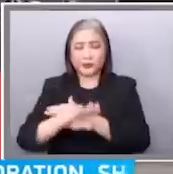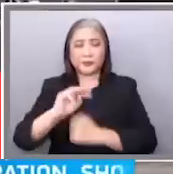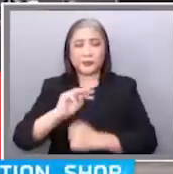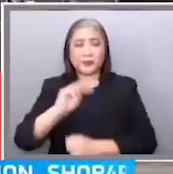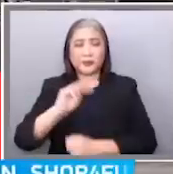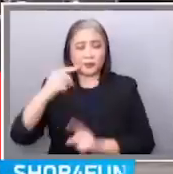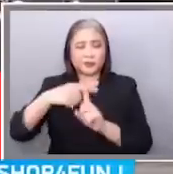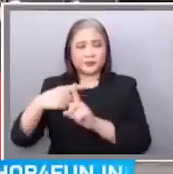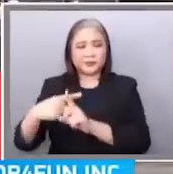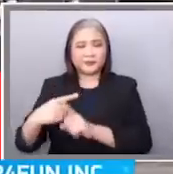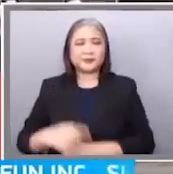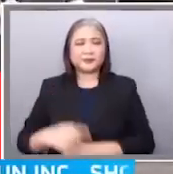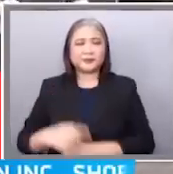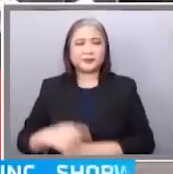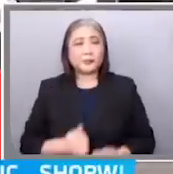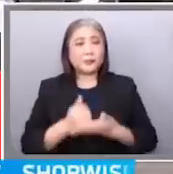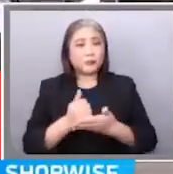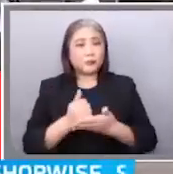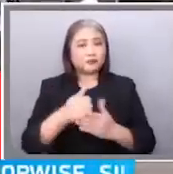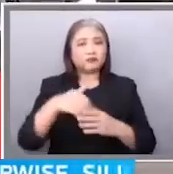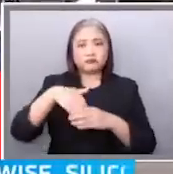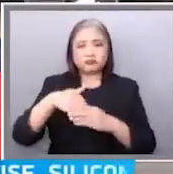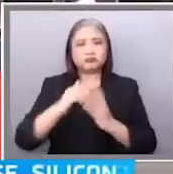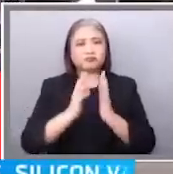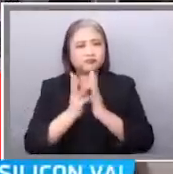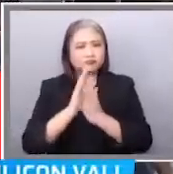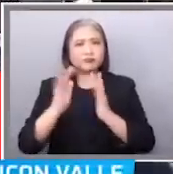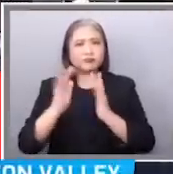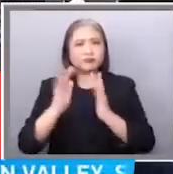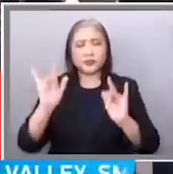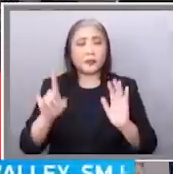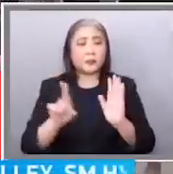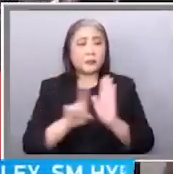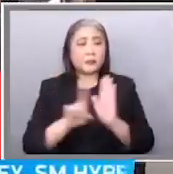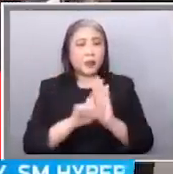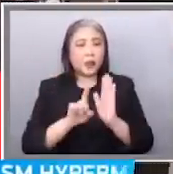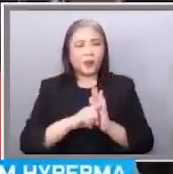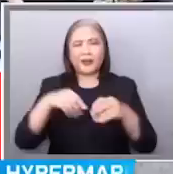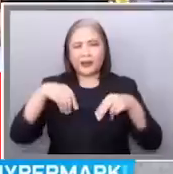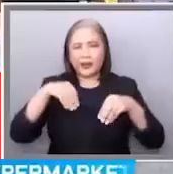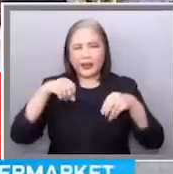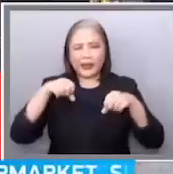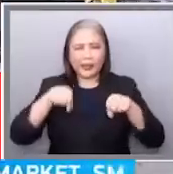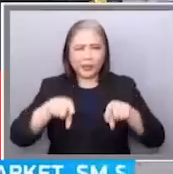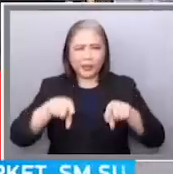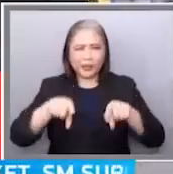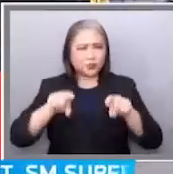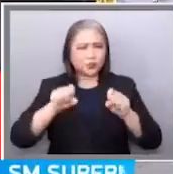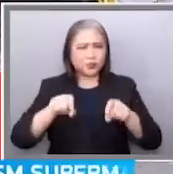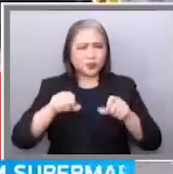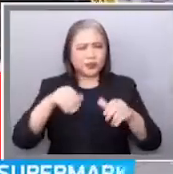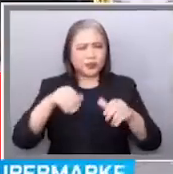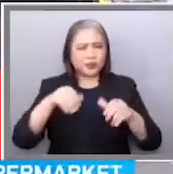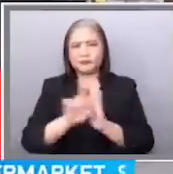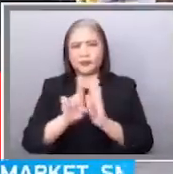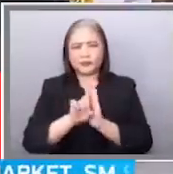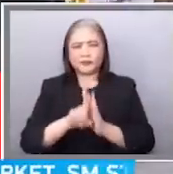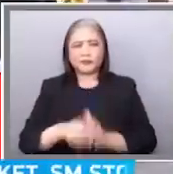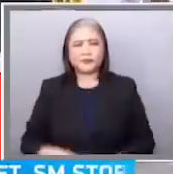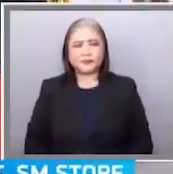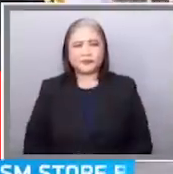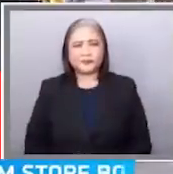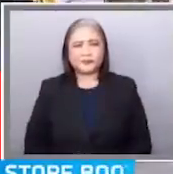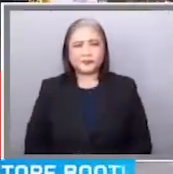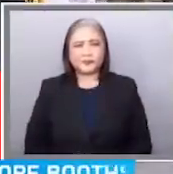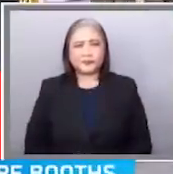daw sa mas maluwag na sitwasyon ang pagbabawal sa mga food vendors sa loob ng sementeryo. Bagamat pinapayagan na ang